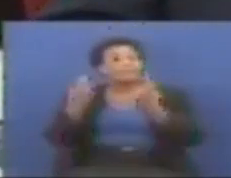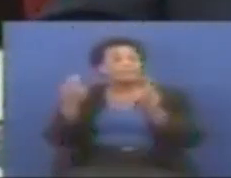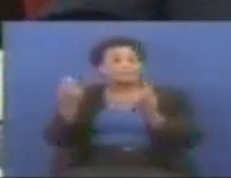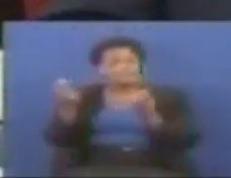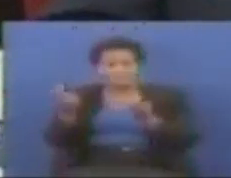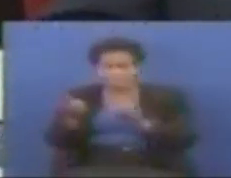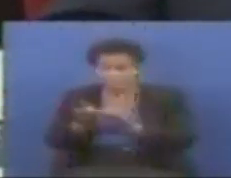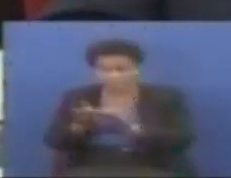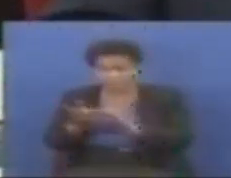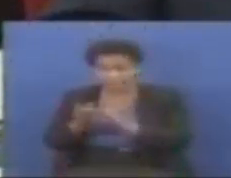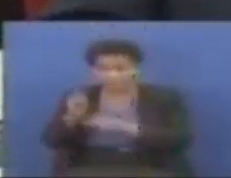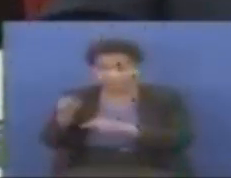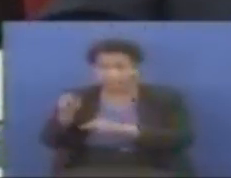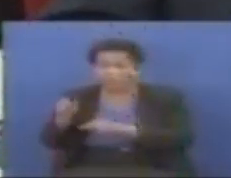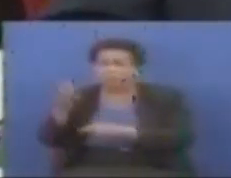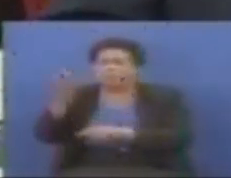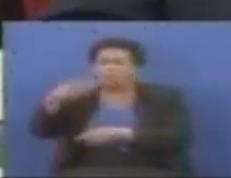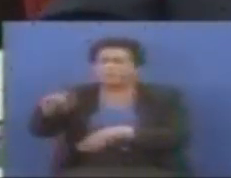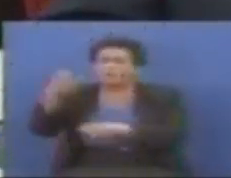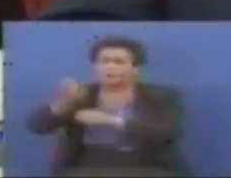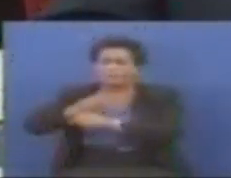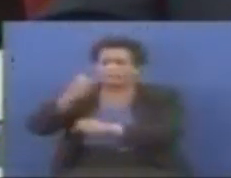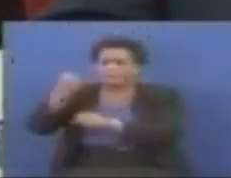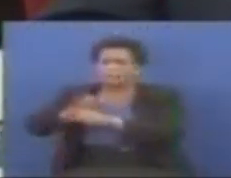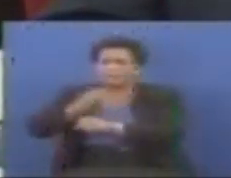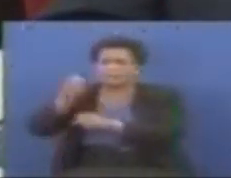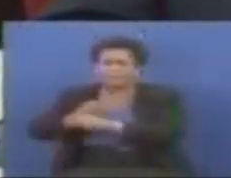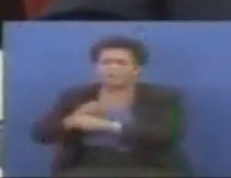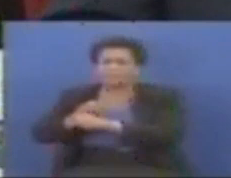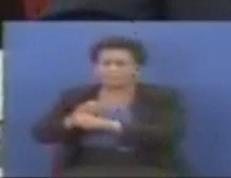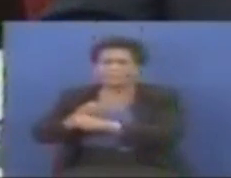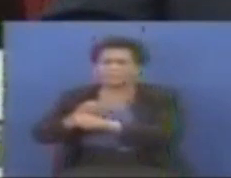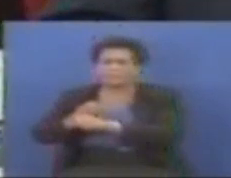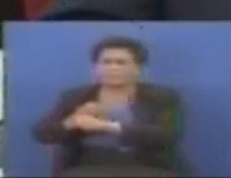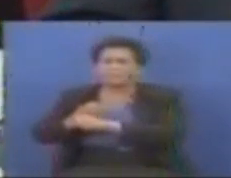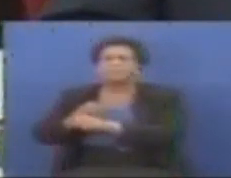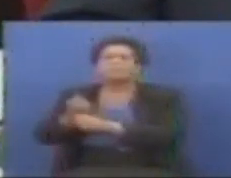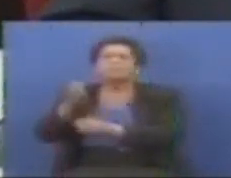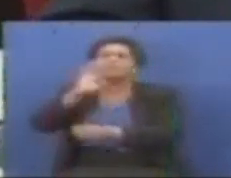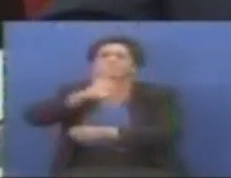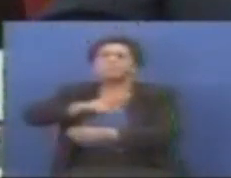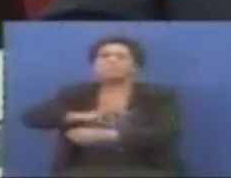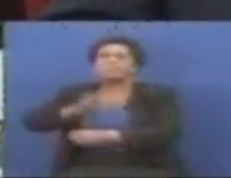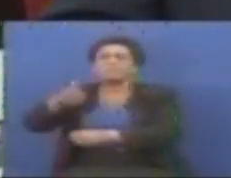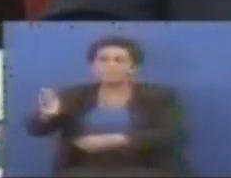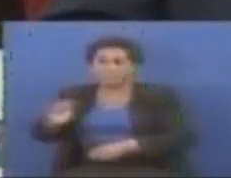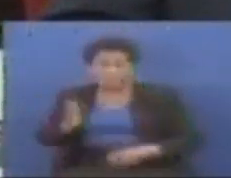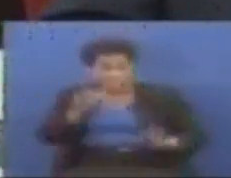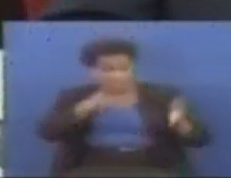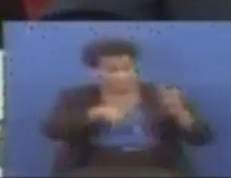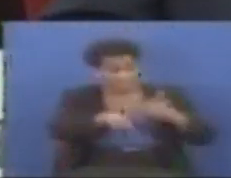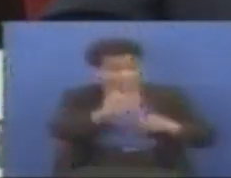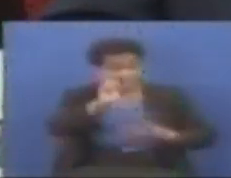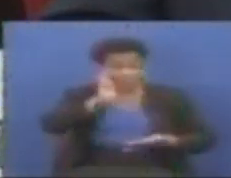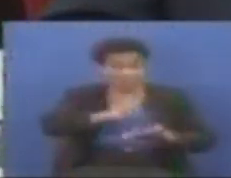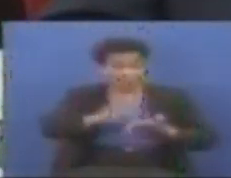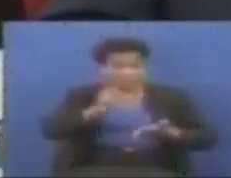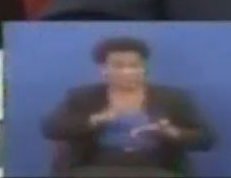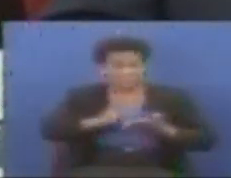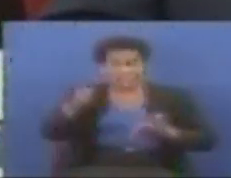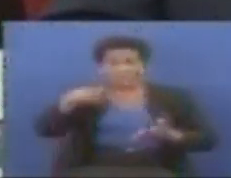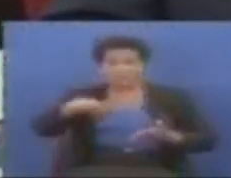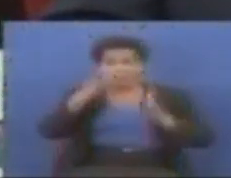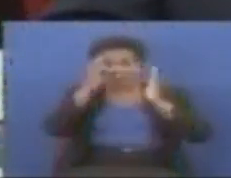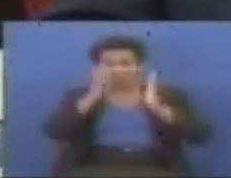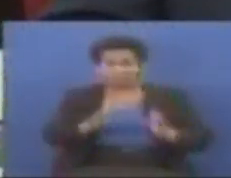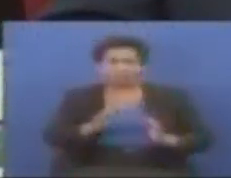takwimu na tafiti tulizozifanya, mapambano dhidi ya dawa za kulevya nchini tumeweza kufanikiwa kudhibiti